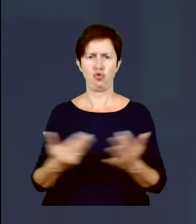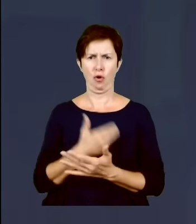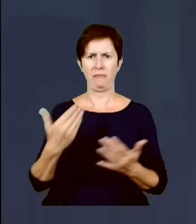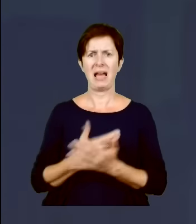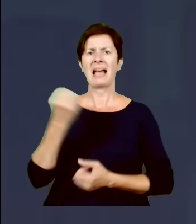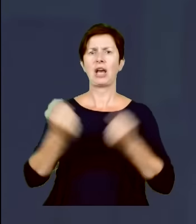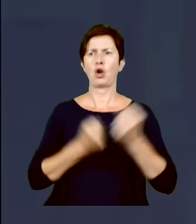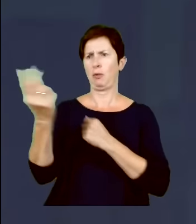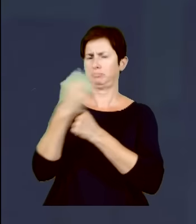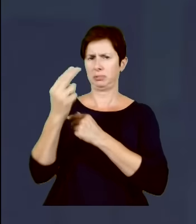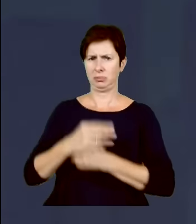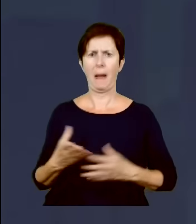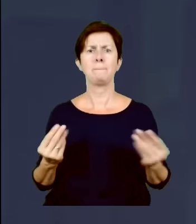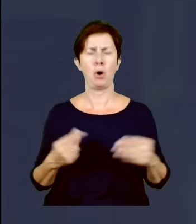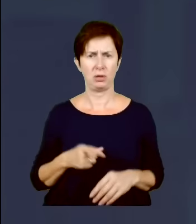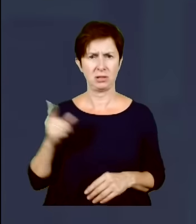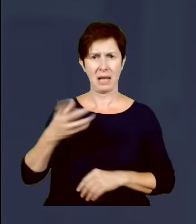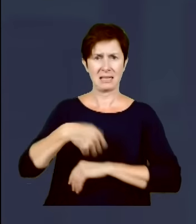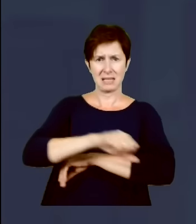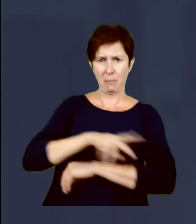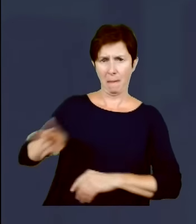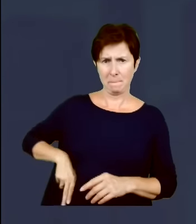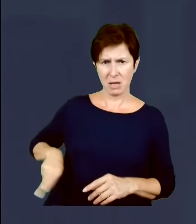żeby cztery litery panu wiceministrowie